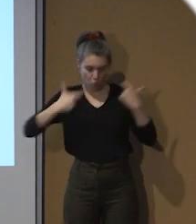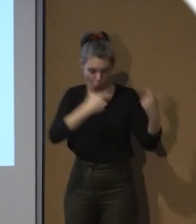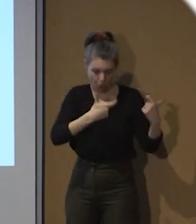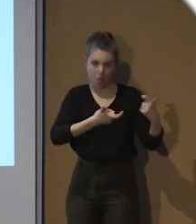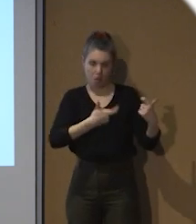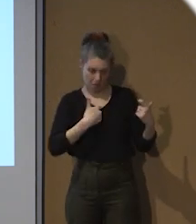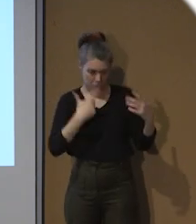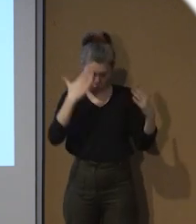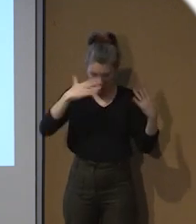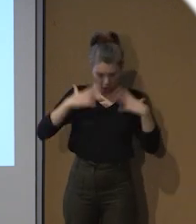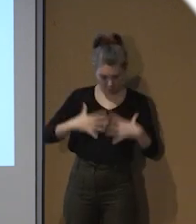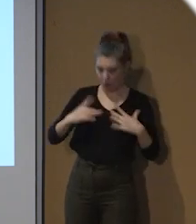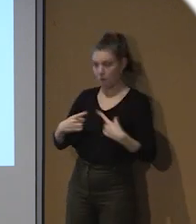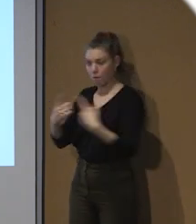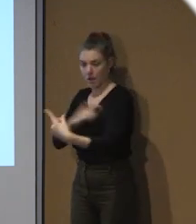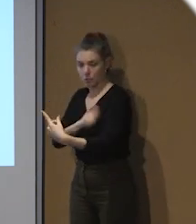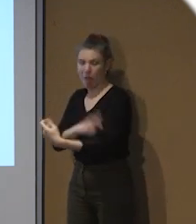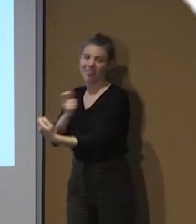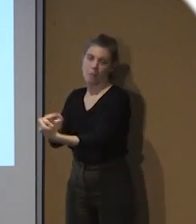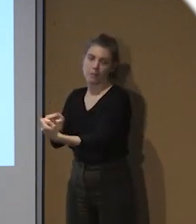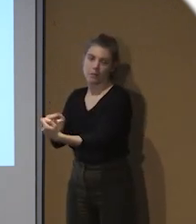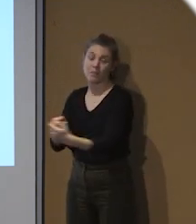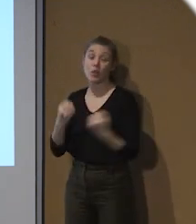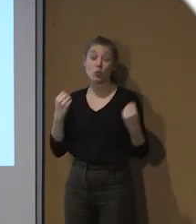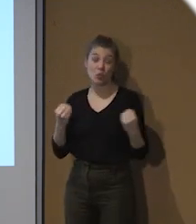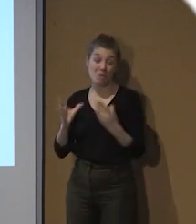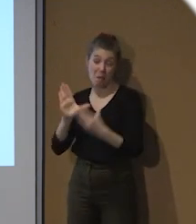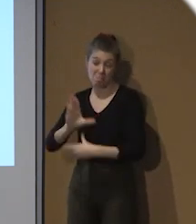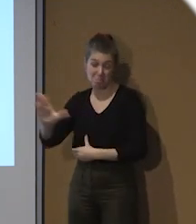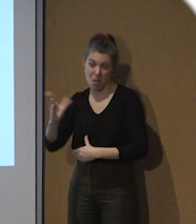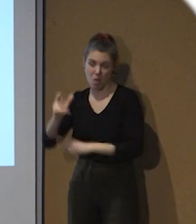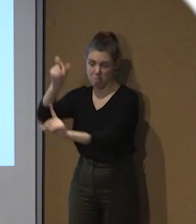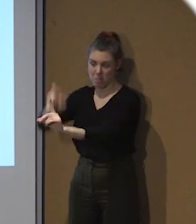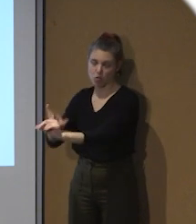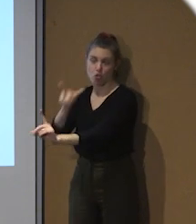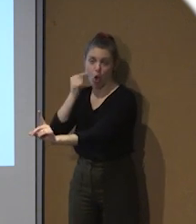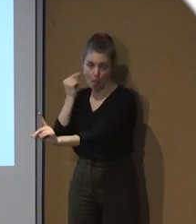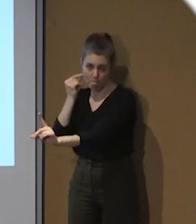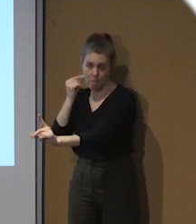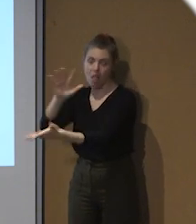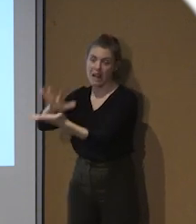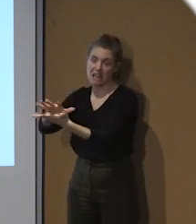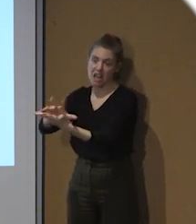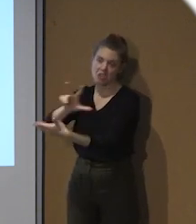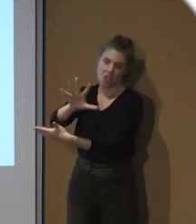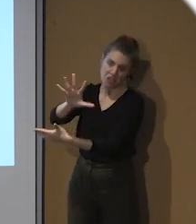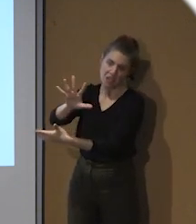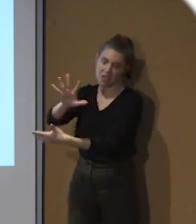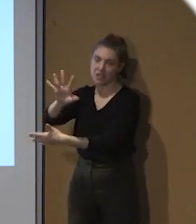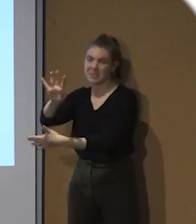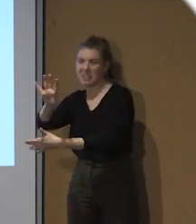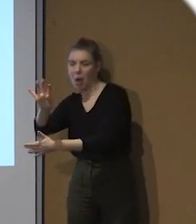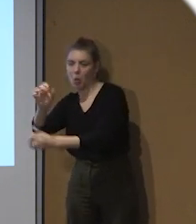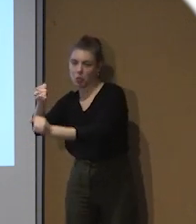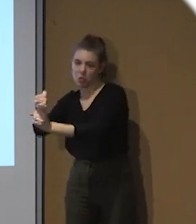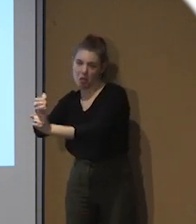L'homme, ça touche plus souvent l'homme d'âge supérieur à 35-40 ans et qui a